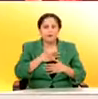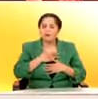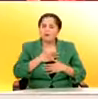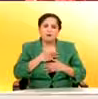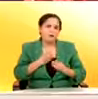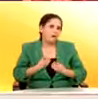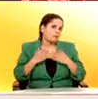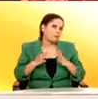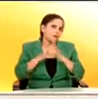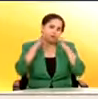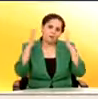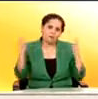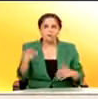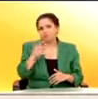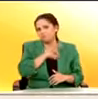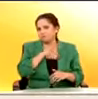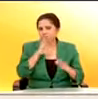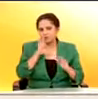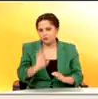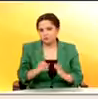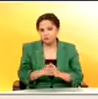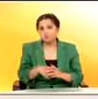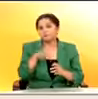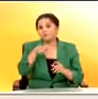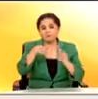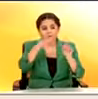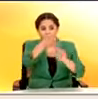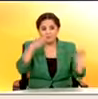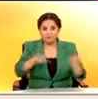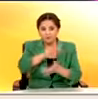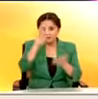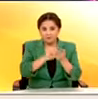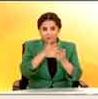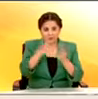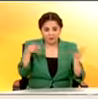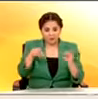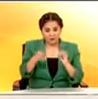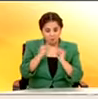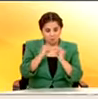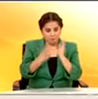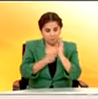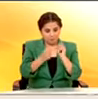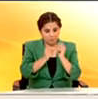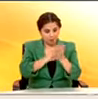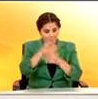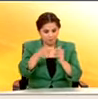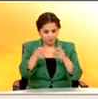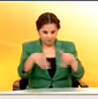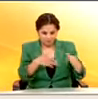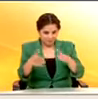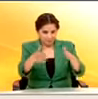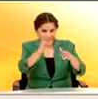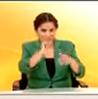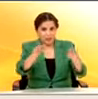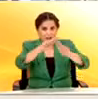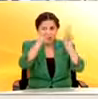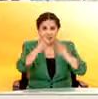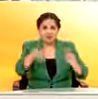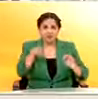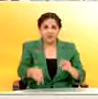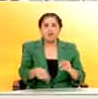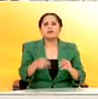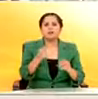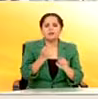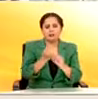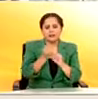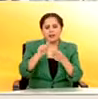से भर दिया था। साथियों, कुरुक्षेत्र में ब्रह्म सरोवर पर आयोजित अंतर्राष्ट्रीय गीता महोत्सव